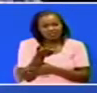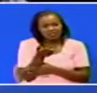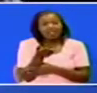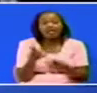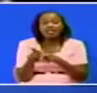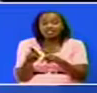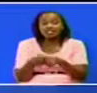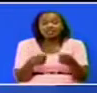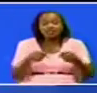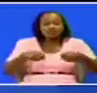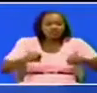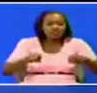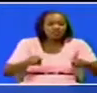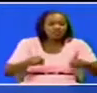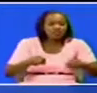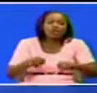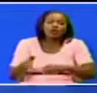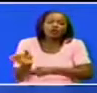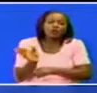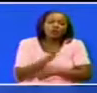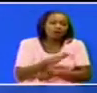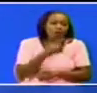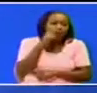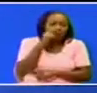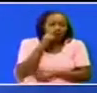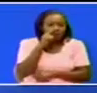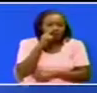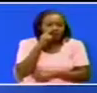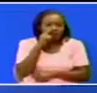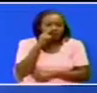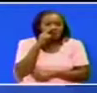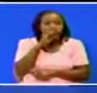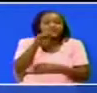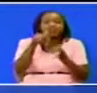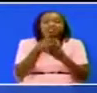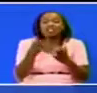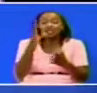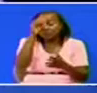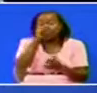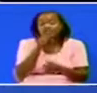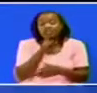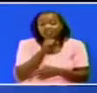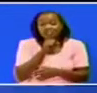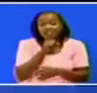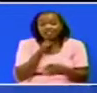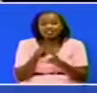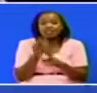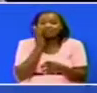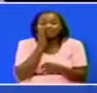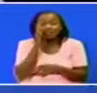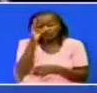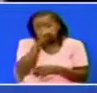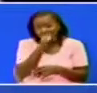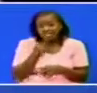Kampea pikipiki akaenda nyumbani. Kufika nyumbani hata hakupata baba yake na hata hakupata mama yake, alipata